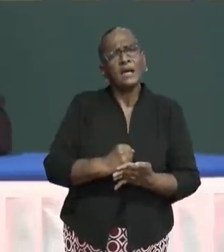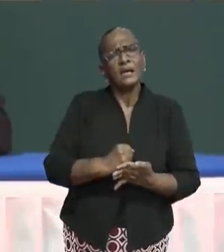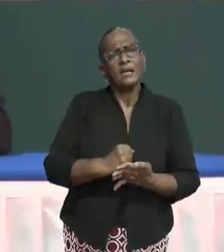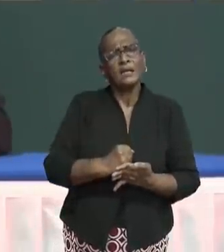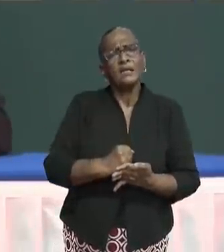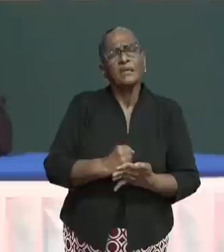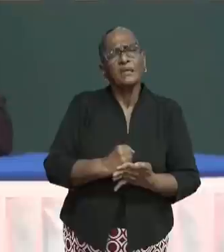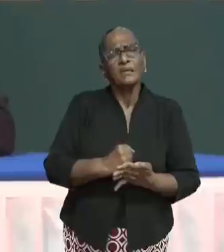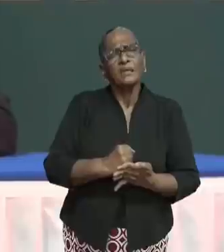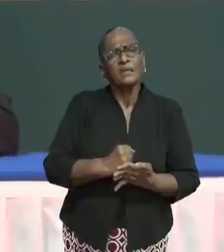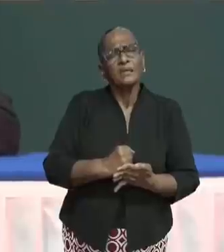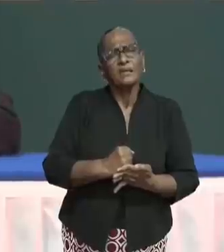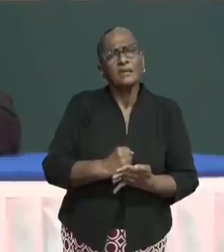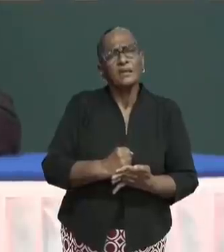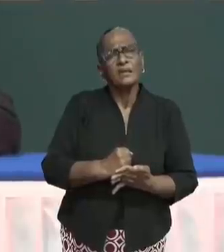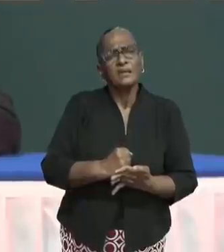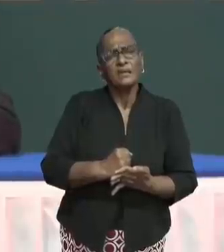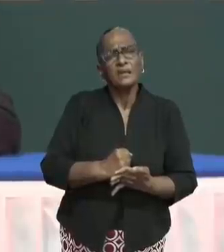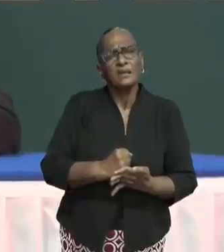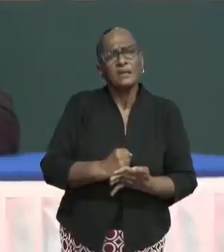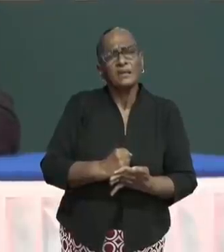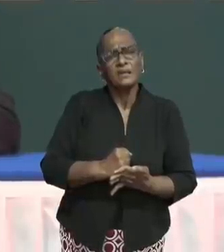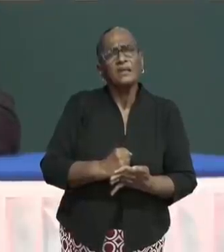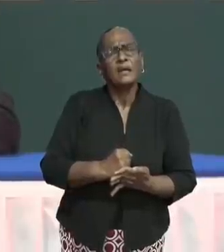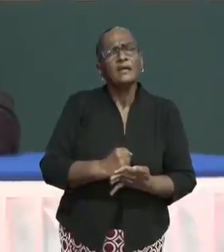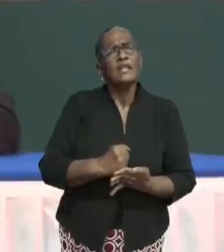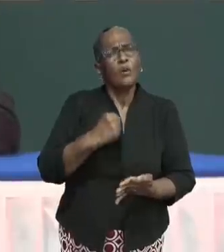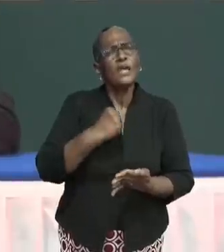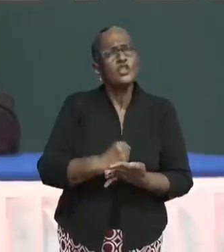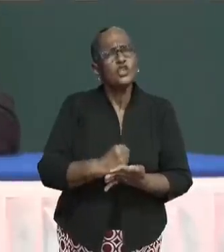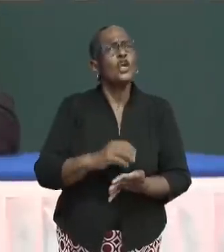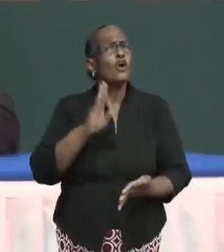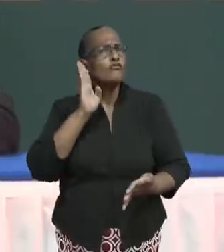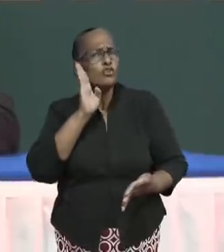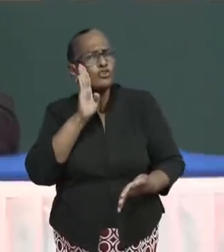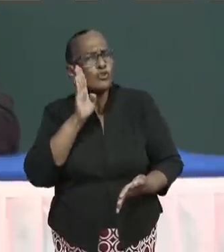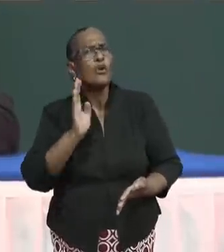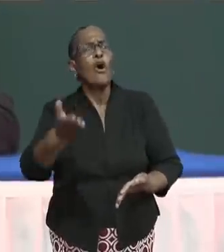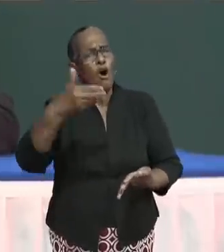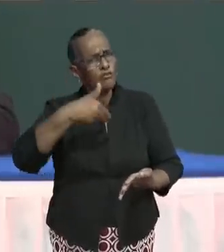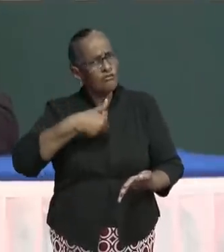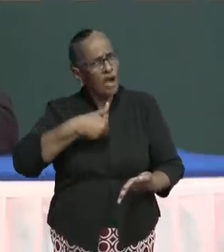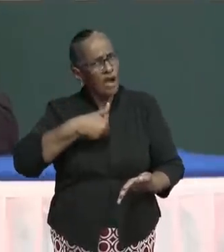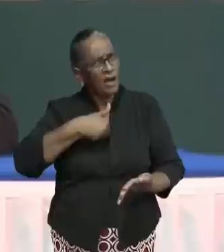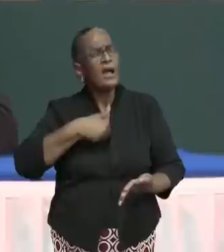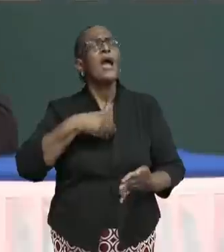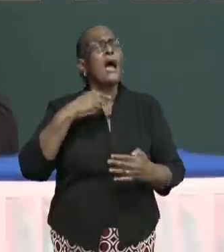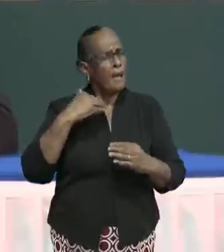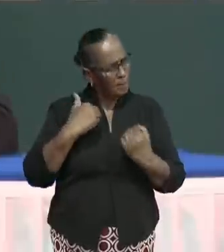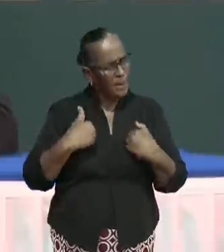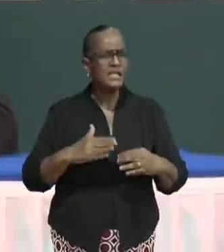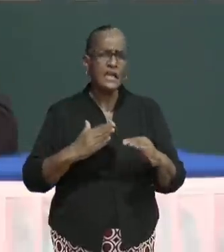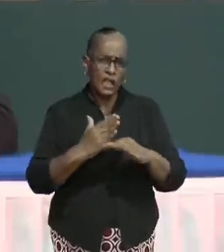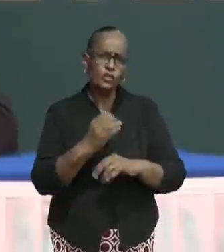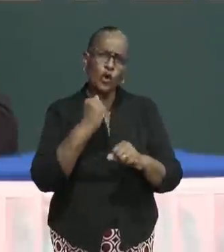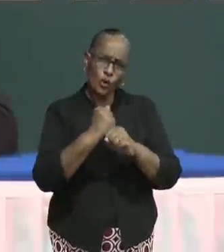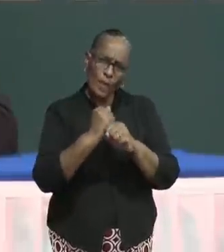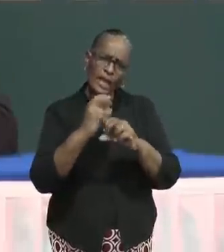verzoek is ontvangen en dat de mensen daarmee door zullen gaan.